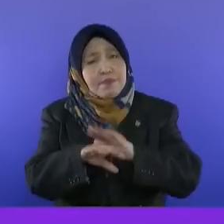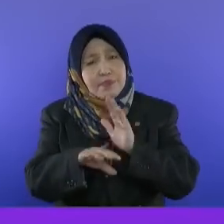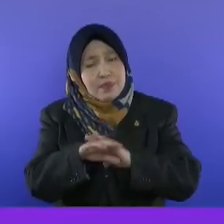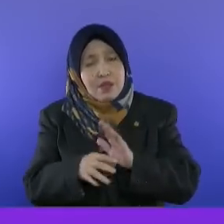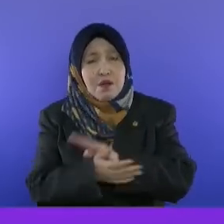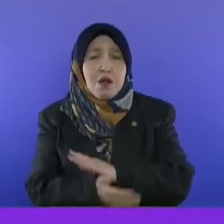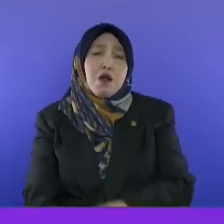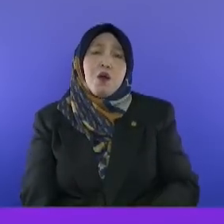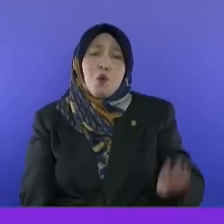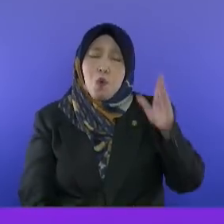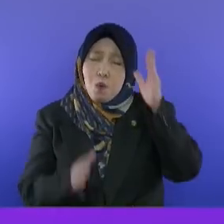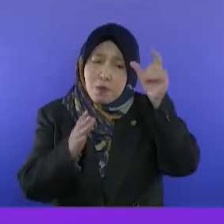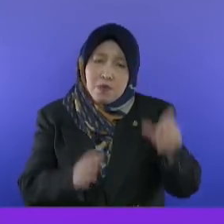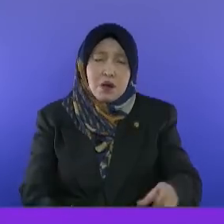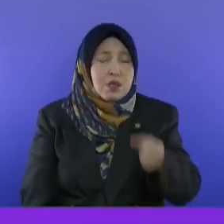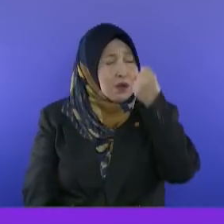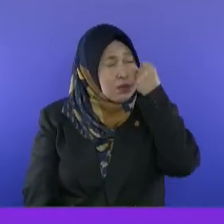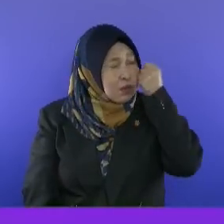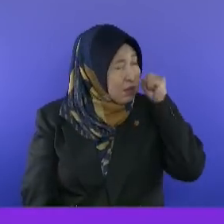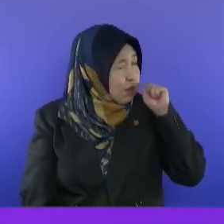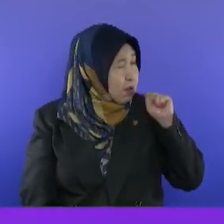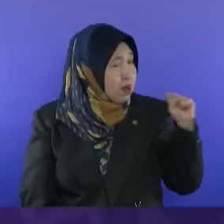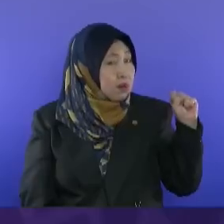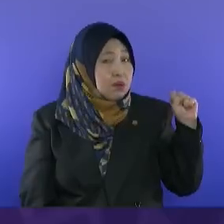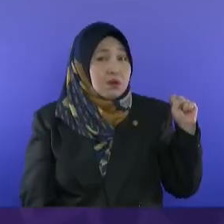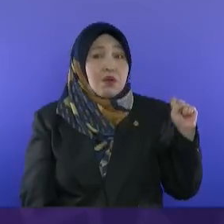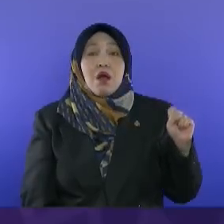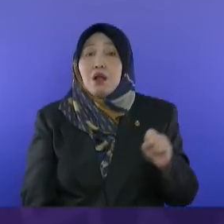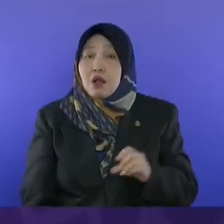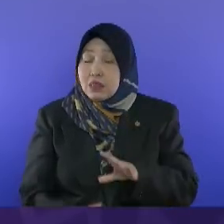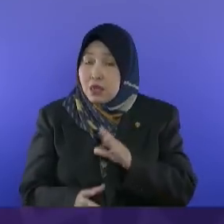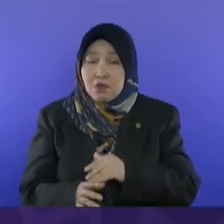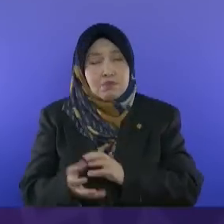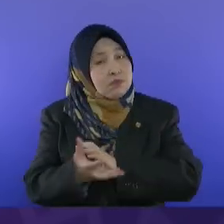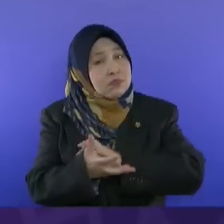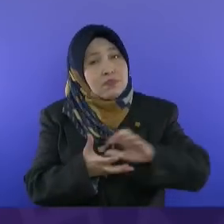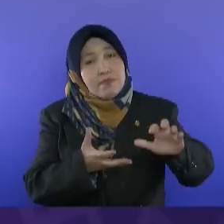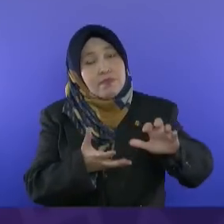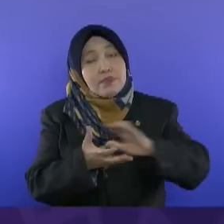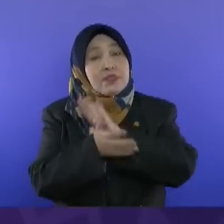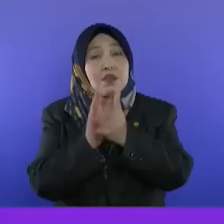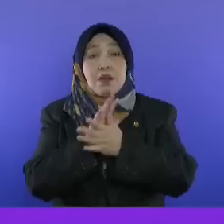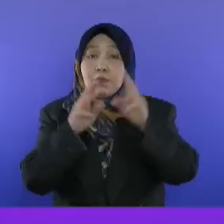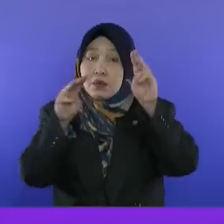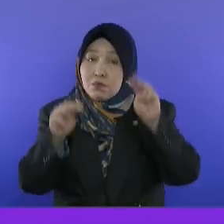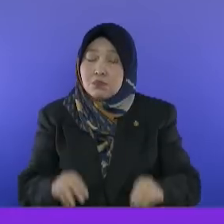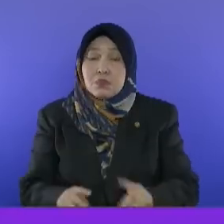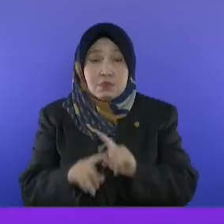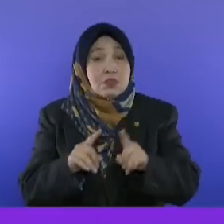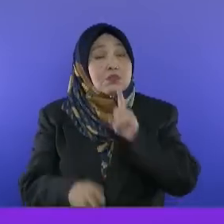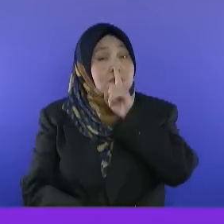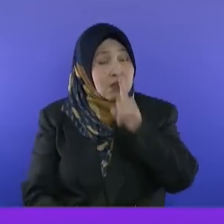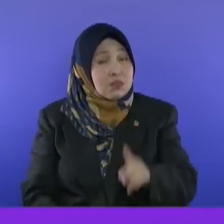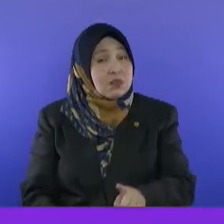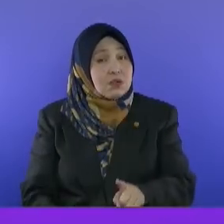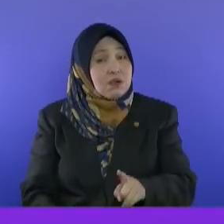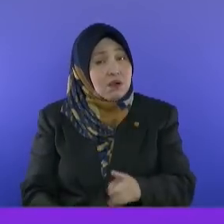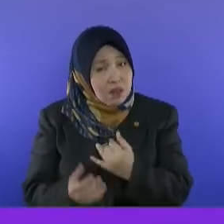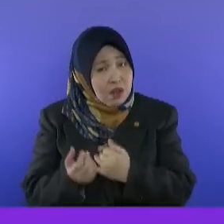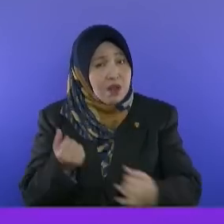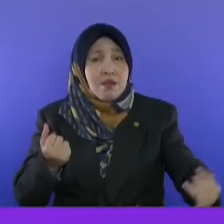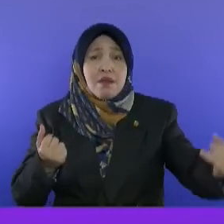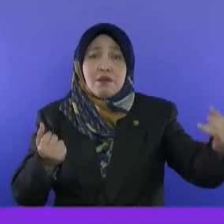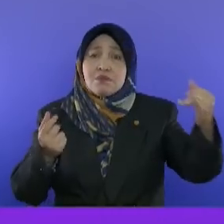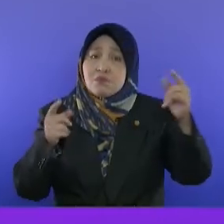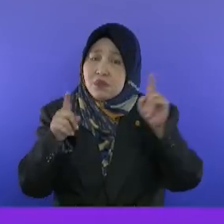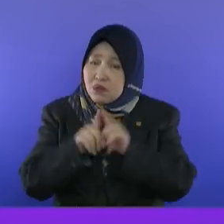fase pun orang yang durhaka ataupun rusak sebagai seorang manusia padahal sebenarnya lahir dalam keadaan Fitrah